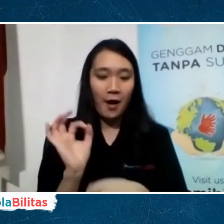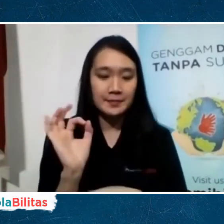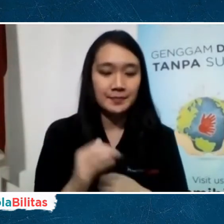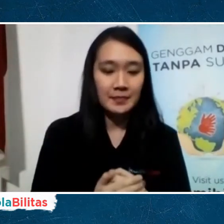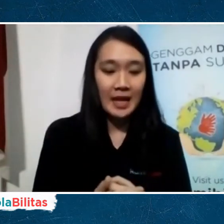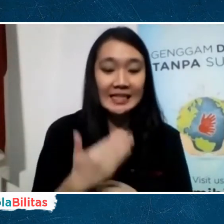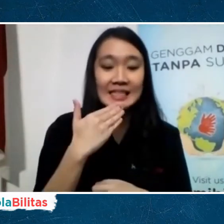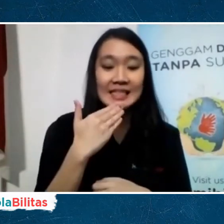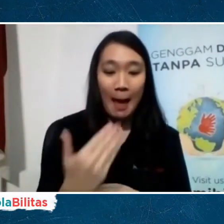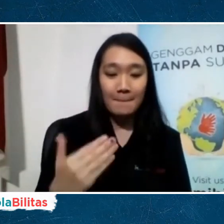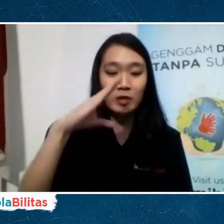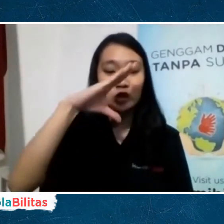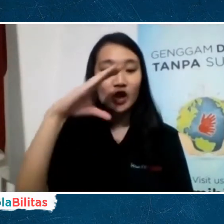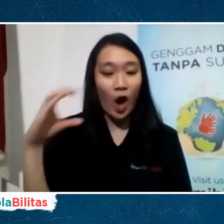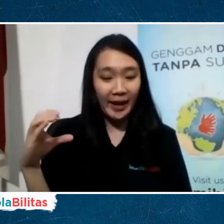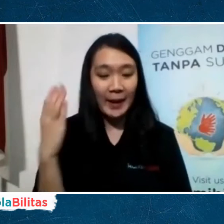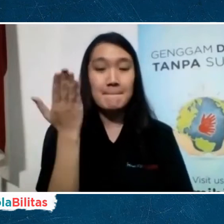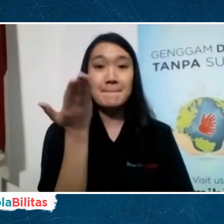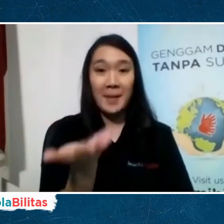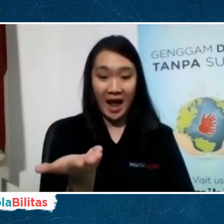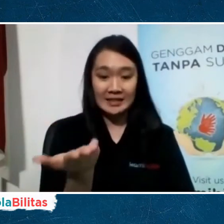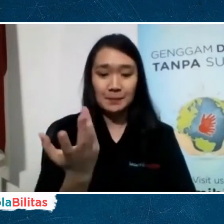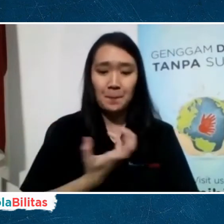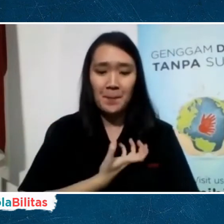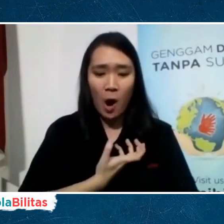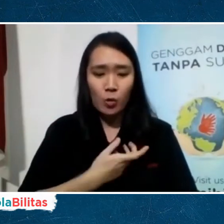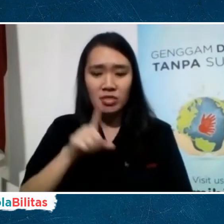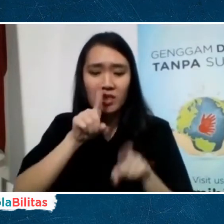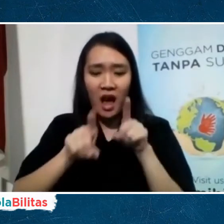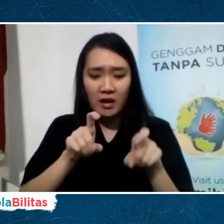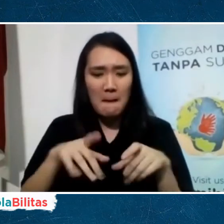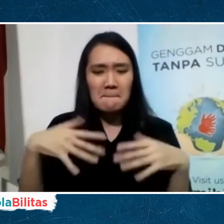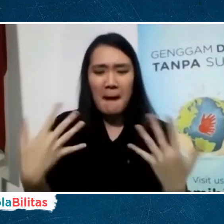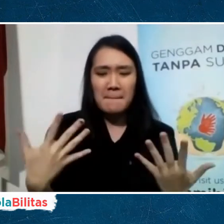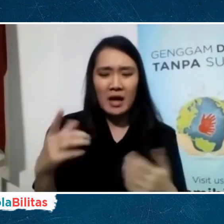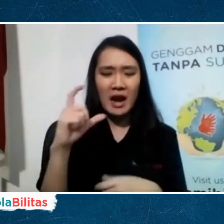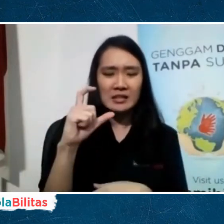Komentar di bawah ini. Tunggu ya Mas ya.